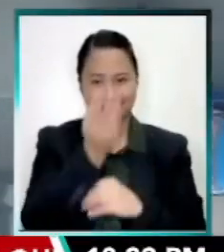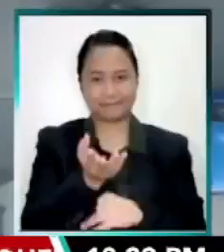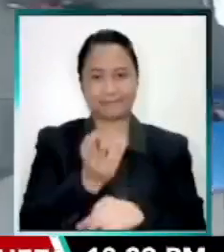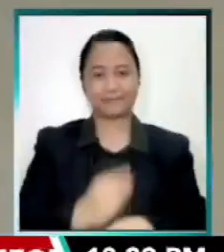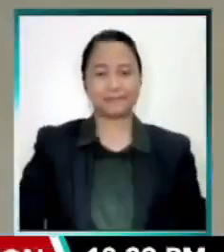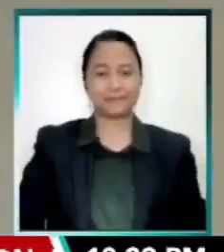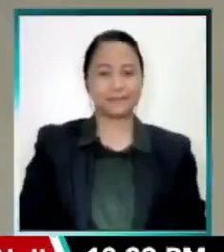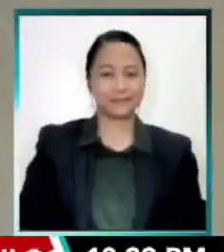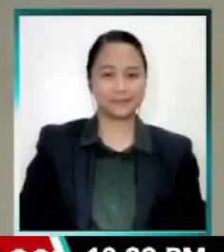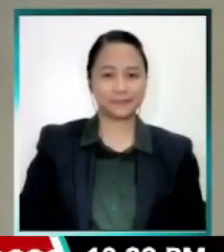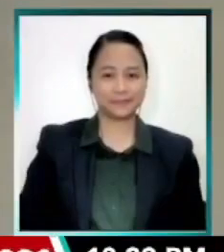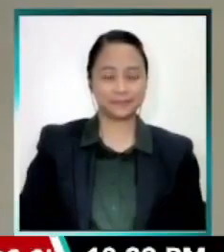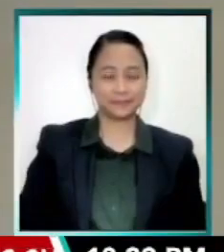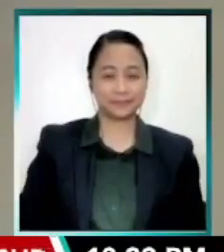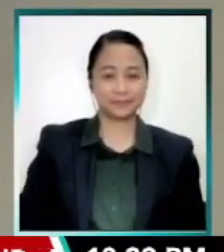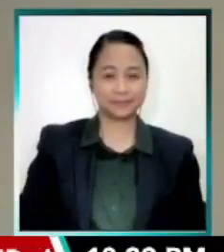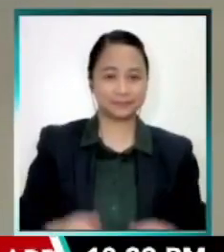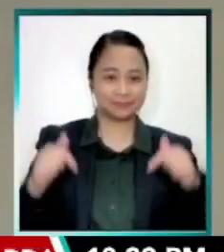Ngayong araw,